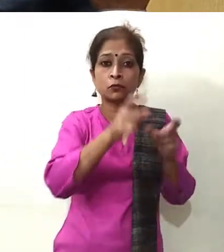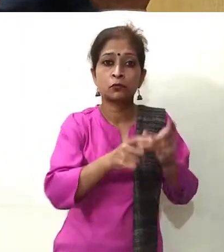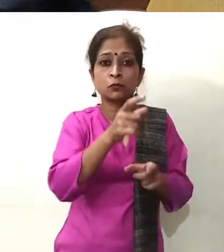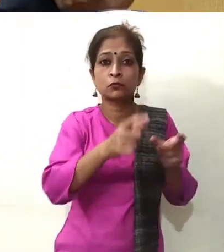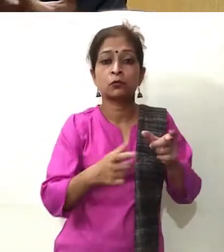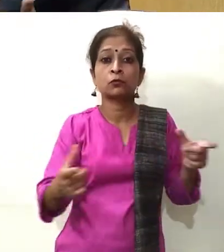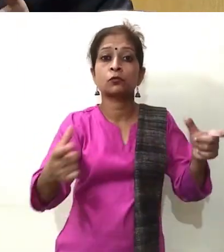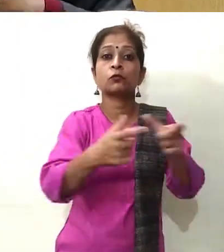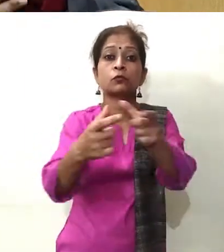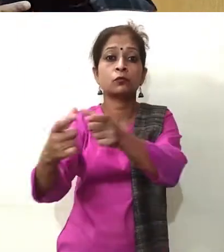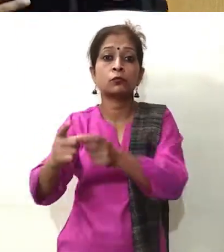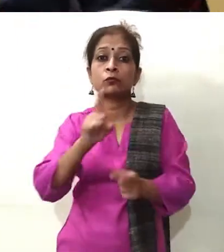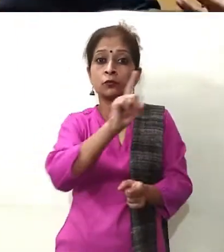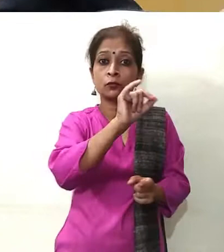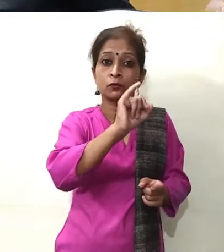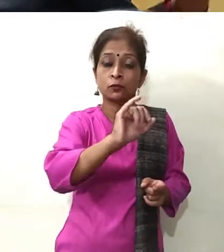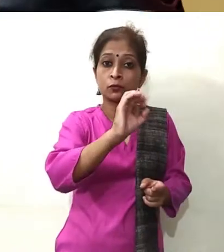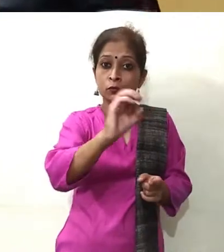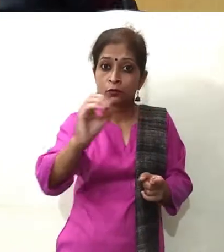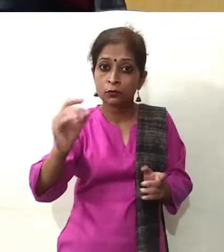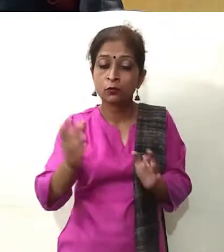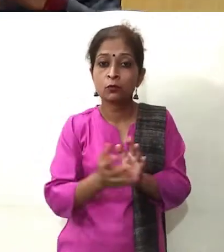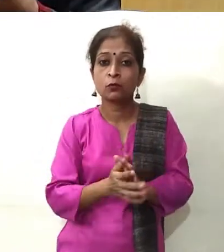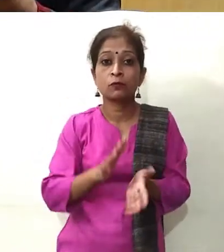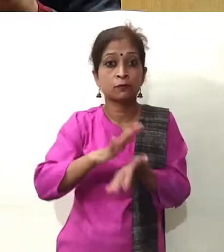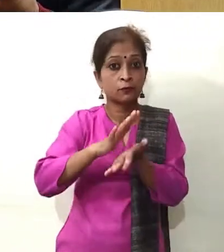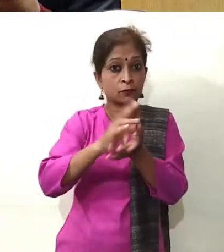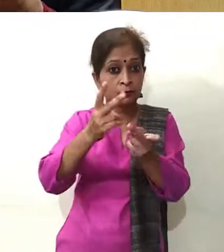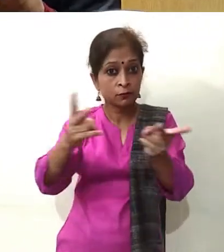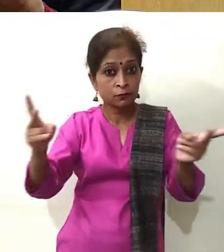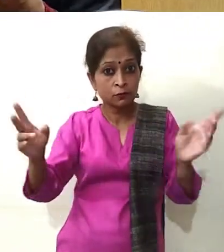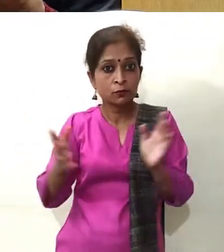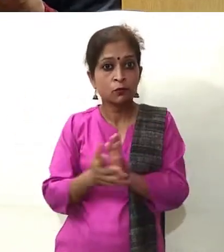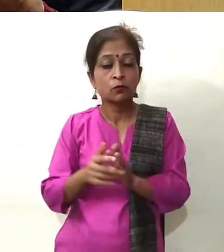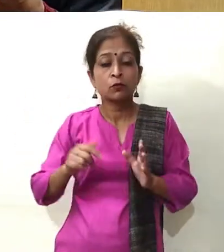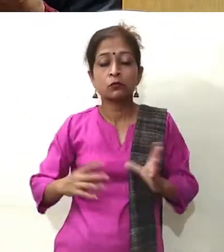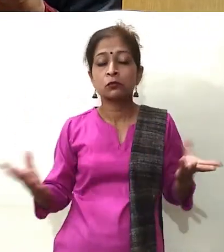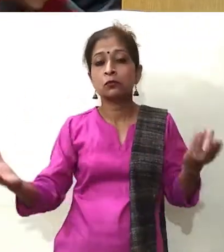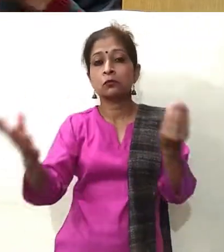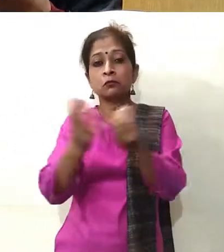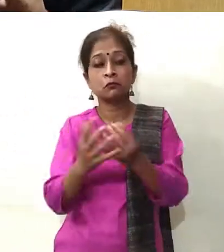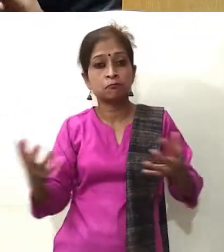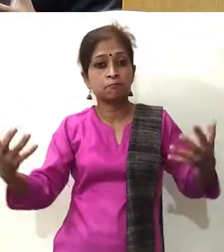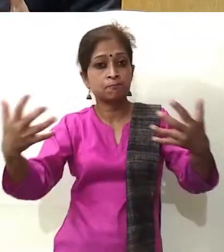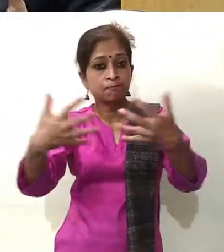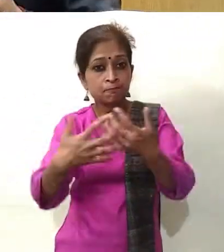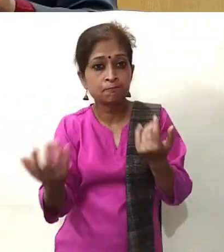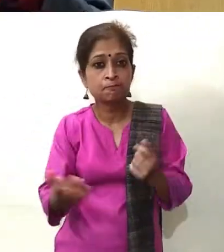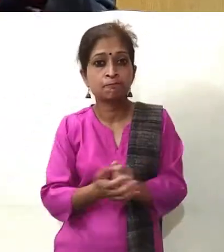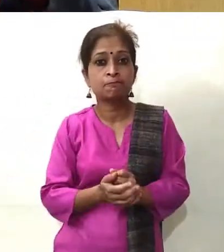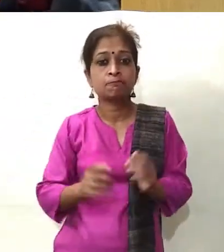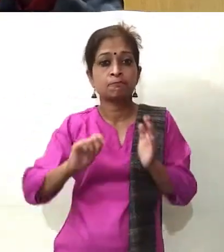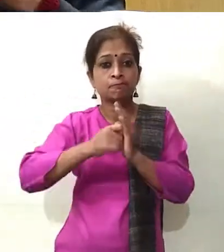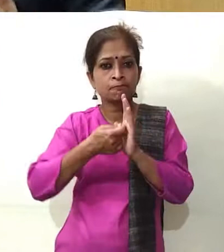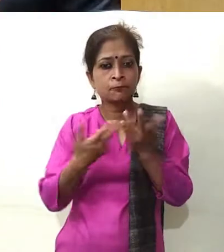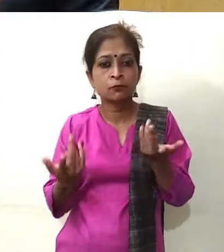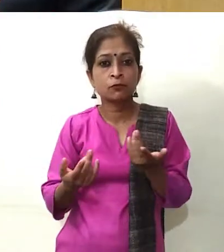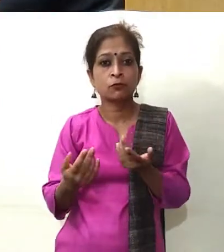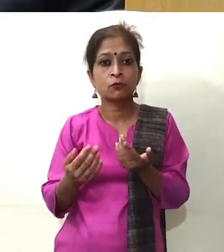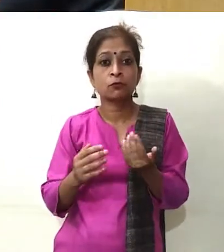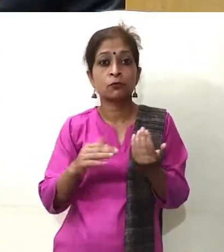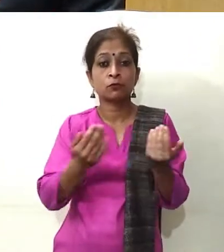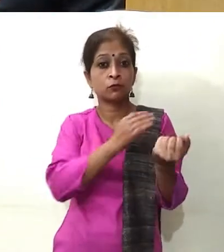हैं, सबके बीच समता बनाए रख एक ऐसा संविधान सबको समान अधिकार सबको समान अधिकार देता।